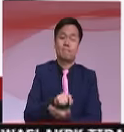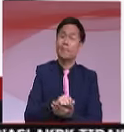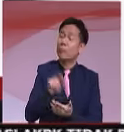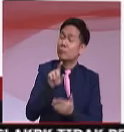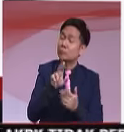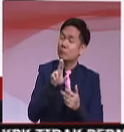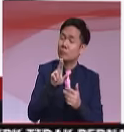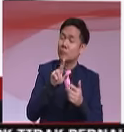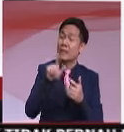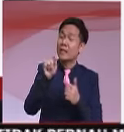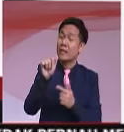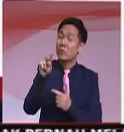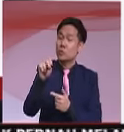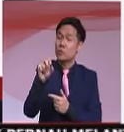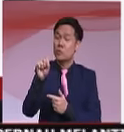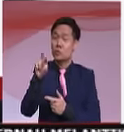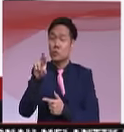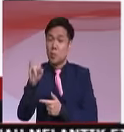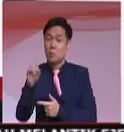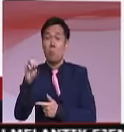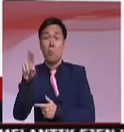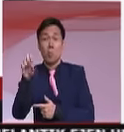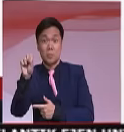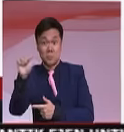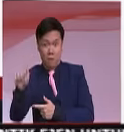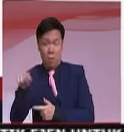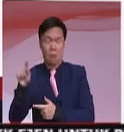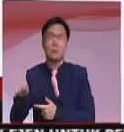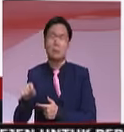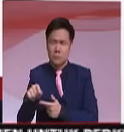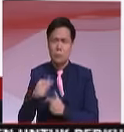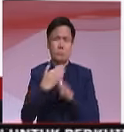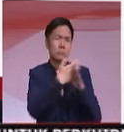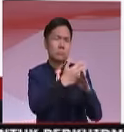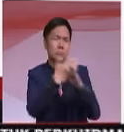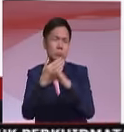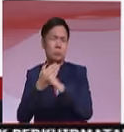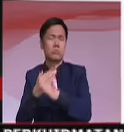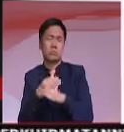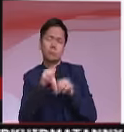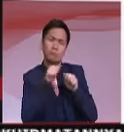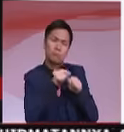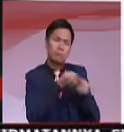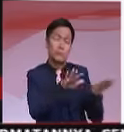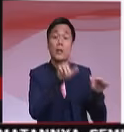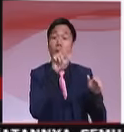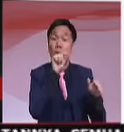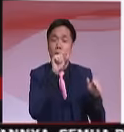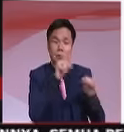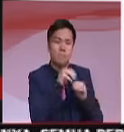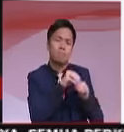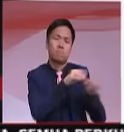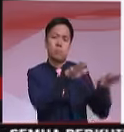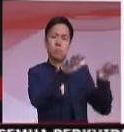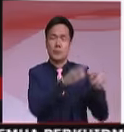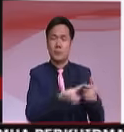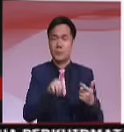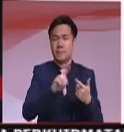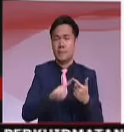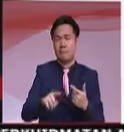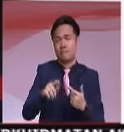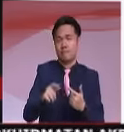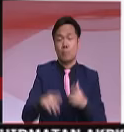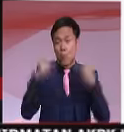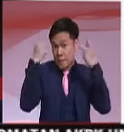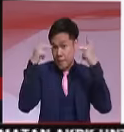al-wusto merupakan individu terawal yang berkongsi berita sedih berkenaan menerusi laman Twitter presiden Fals tetap